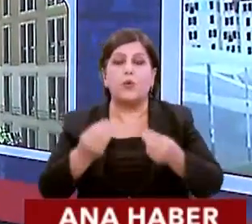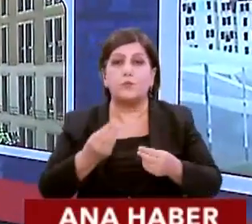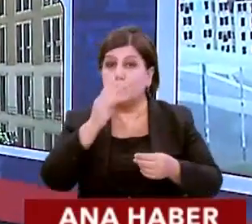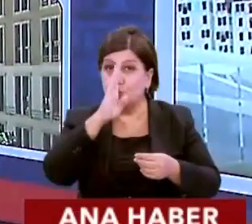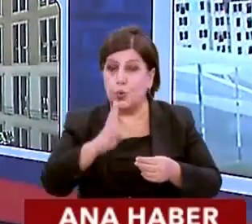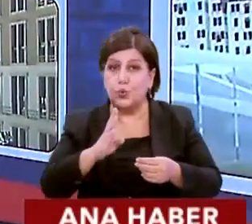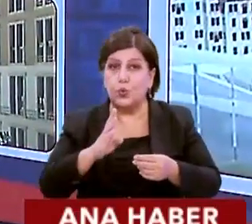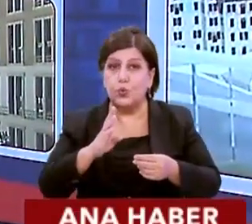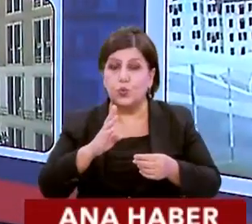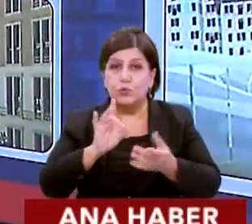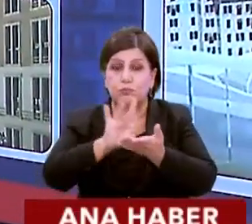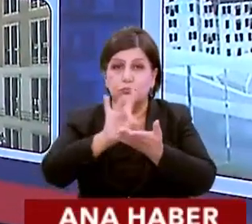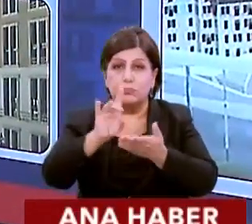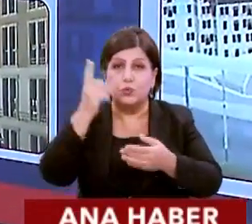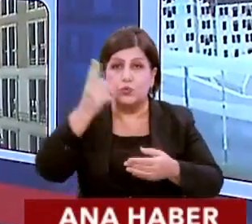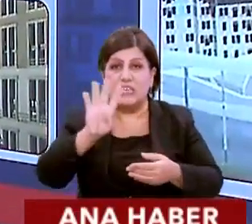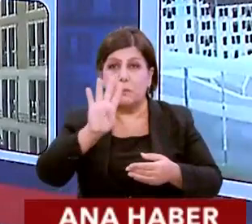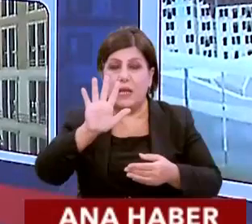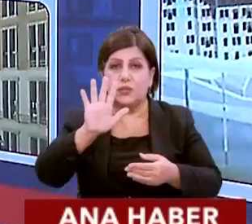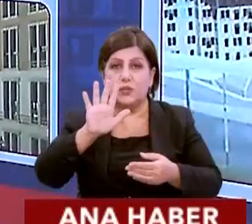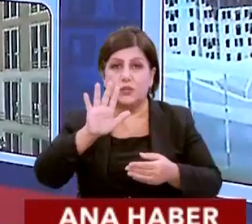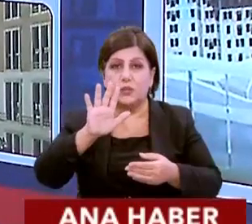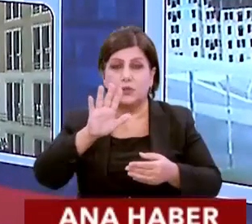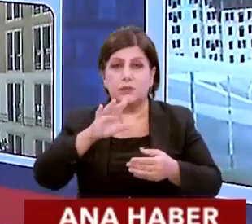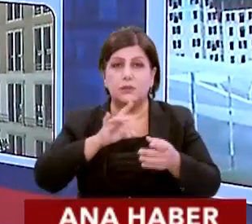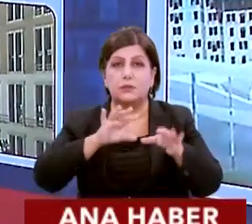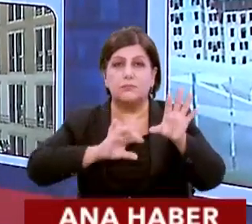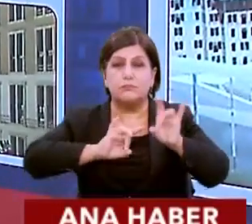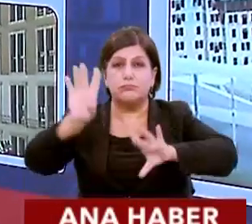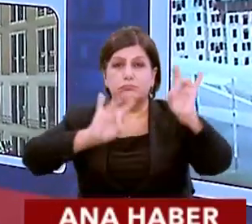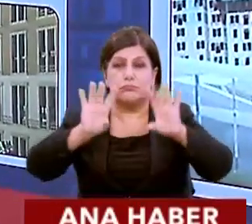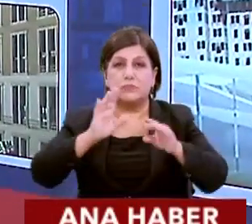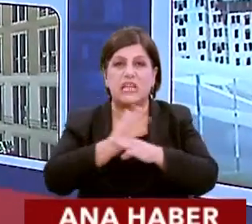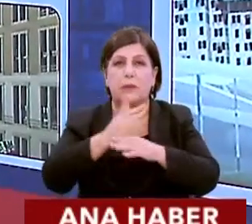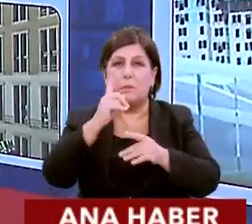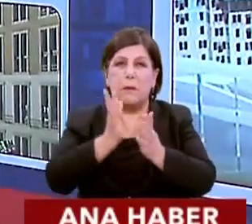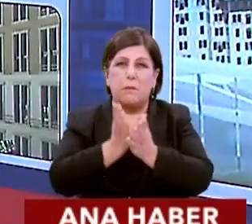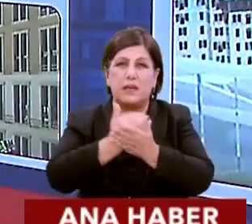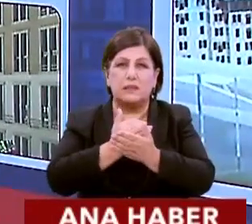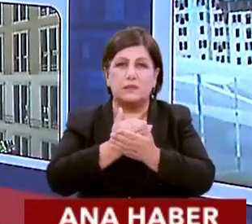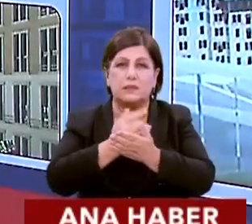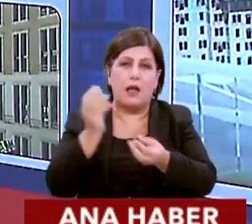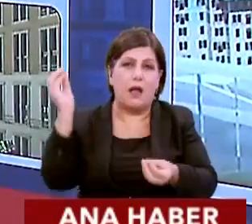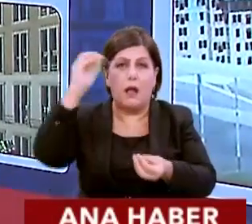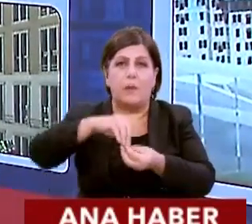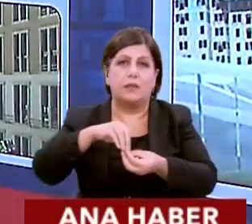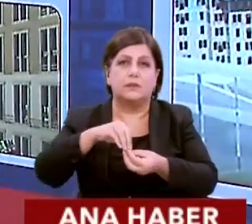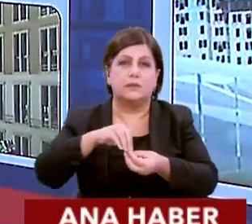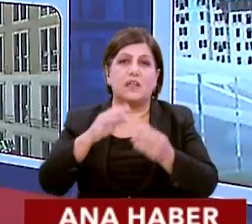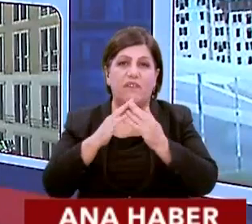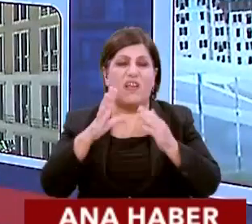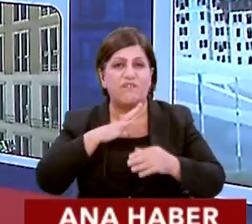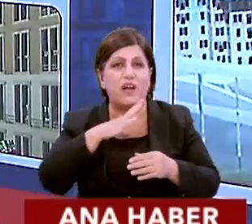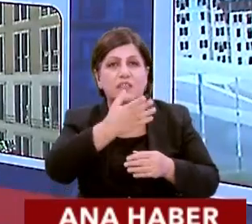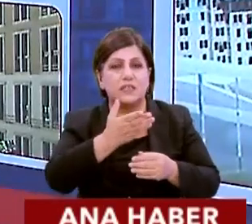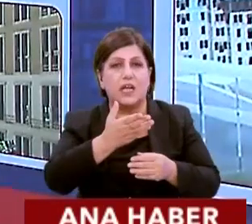ciddi bir kayıp var Neredeyse %45lerde sebep bir parça abartı Ya Evin varsa